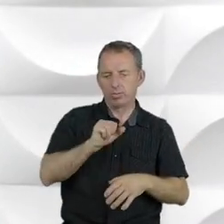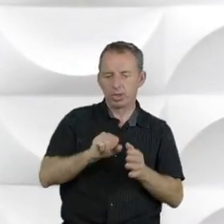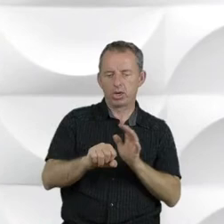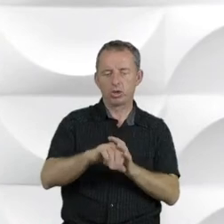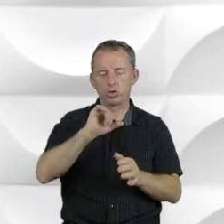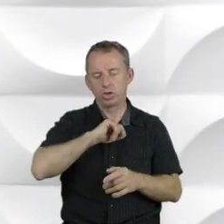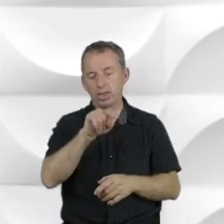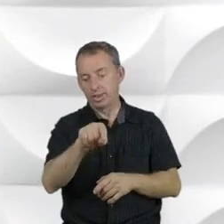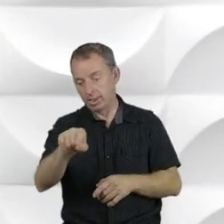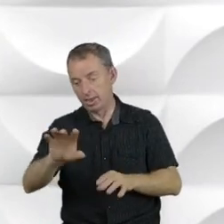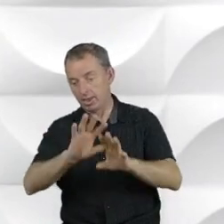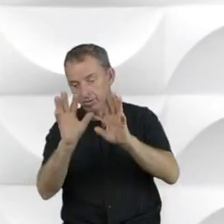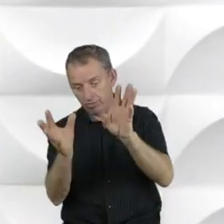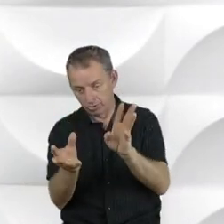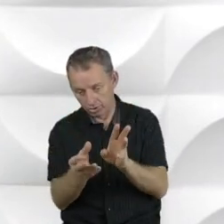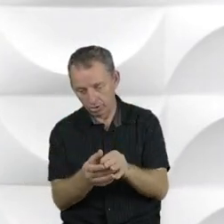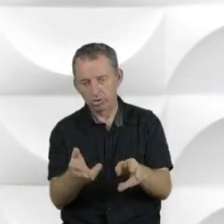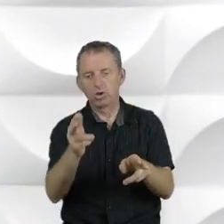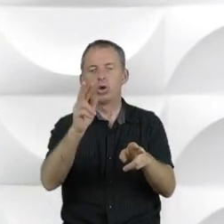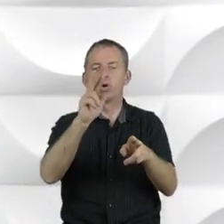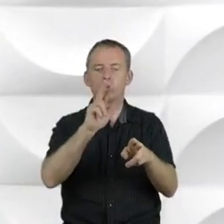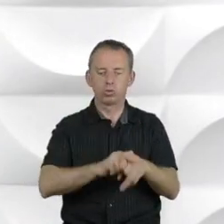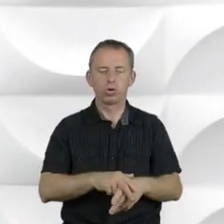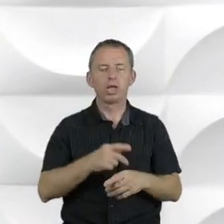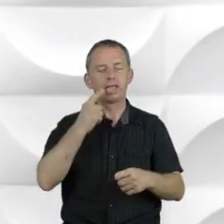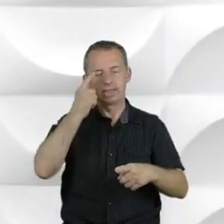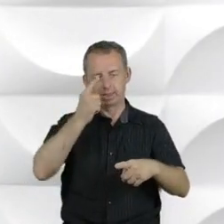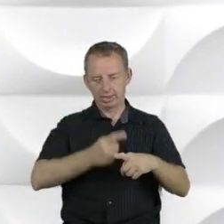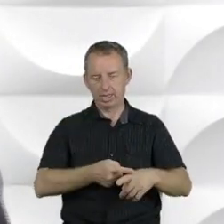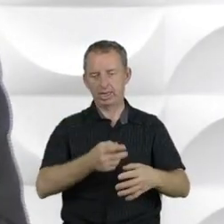tych wszystkich, których zdecydował